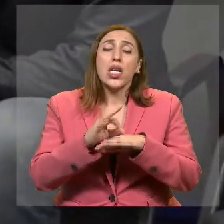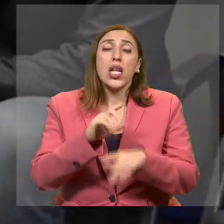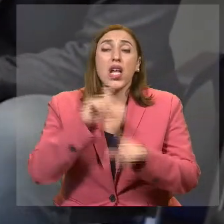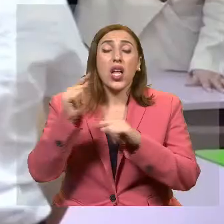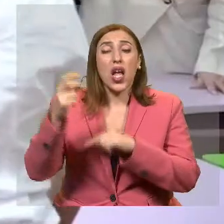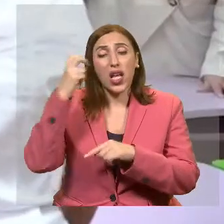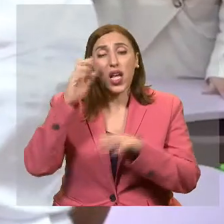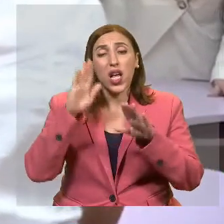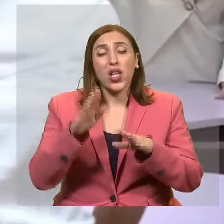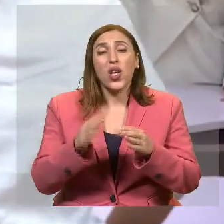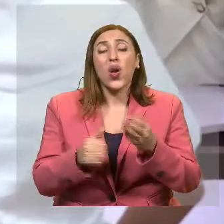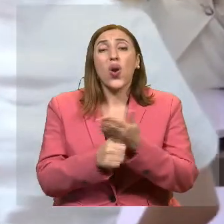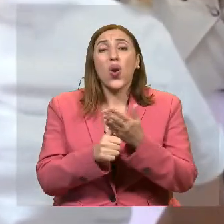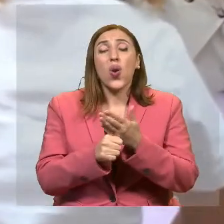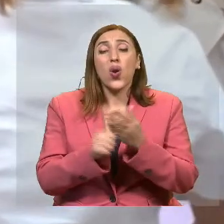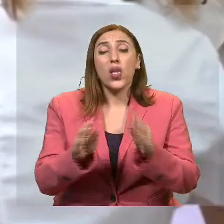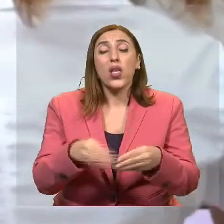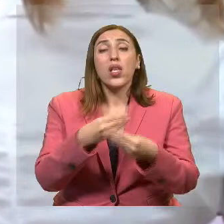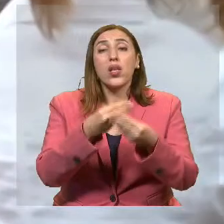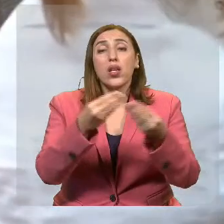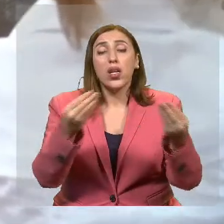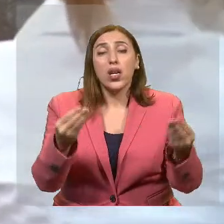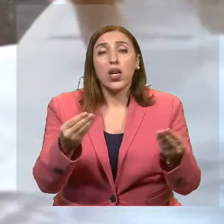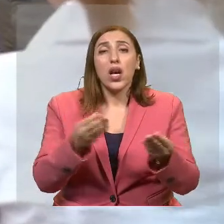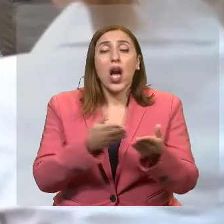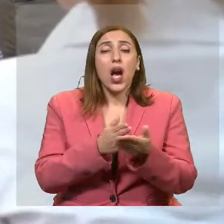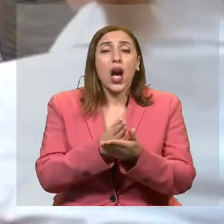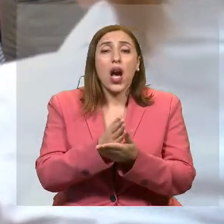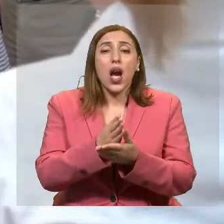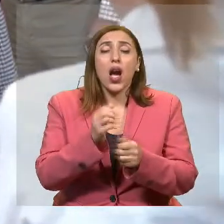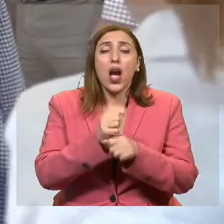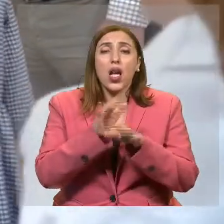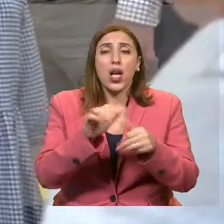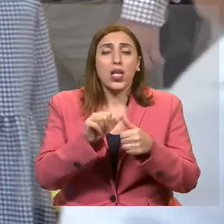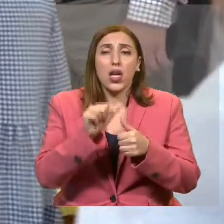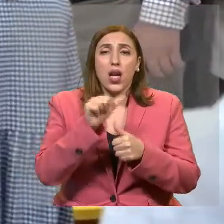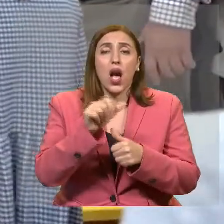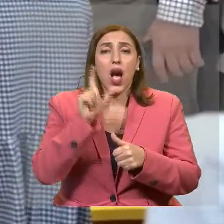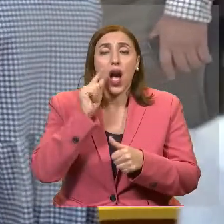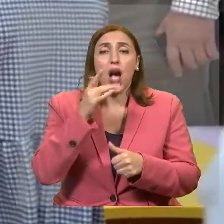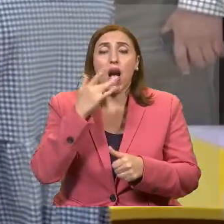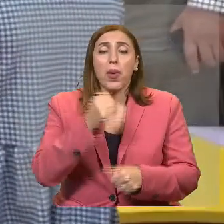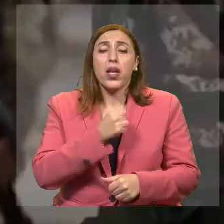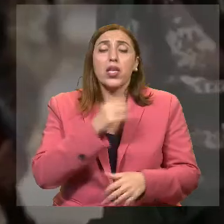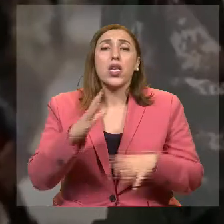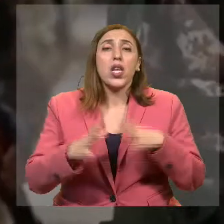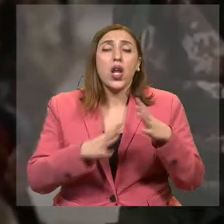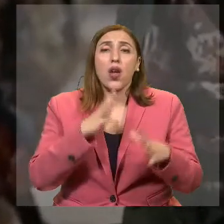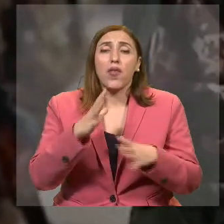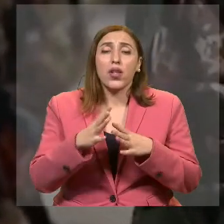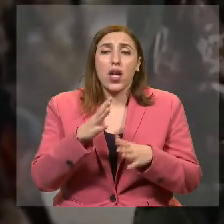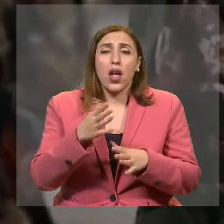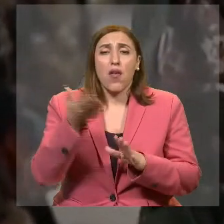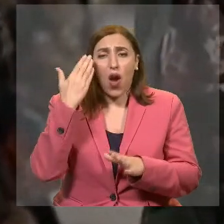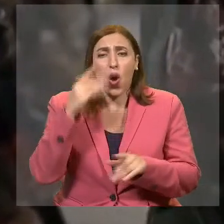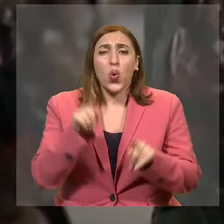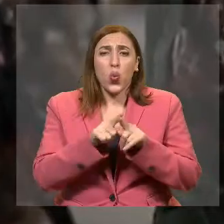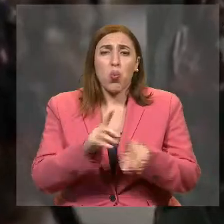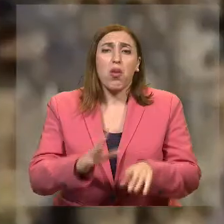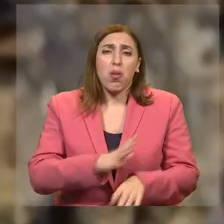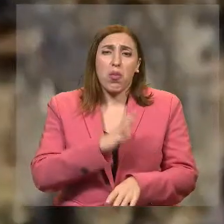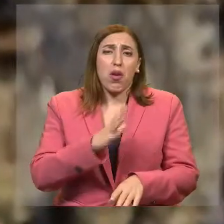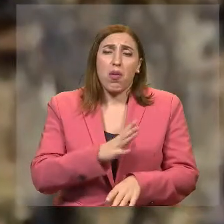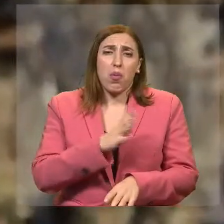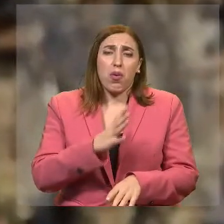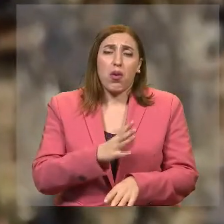և հումանիտար օգնության տրամադրումը քաղաքական ենթատեքստ չունի, և որ հայ-ամերիկյան զորավարժությունները առաջին անգամ չեն Հայաստանում